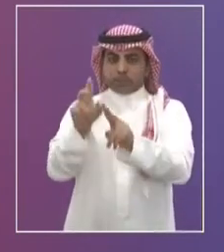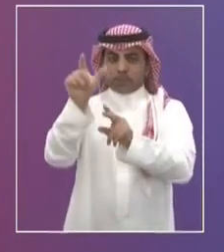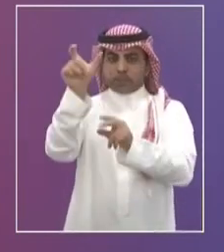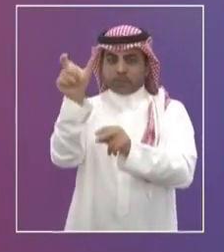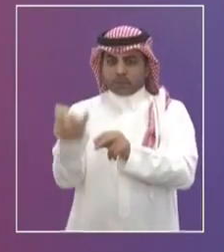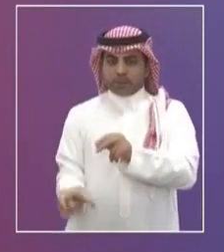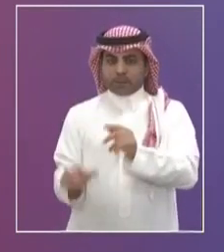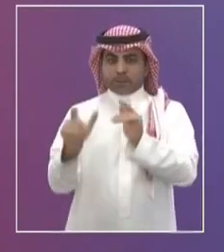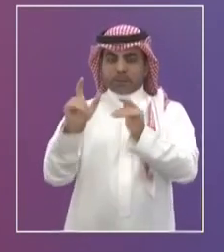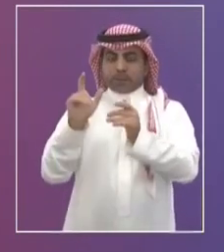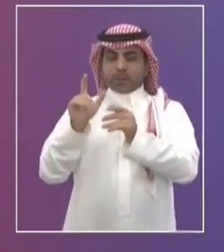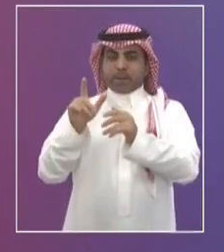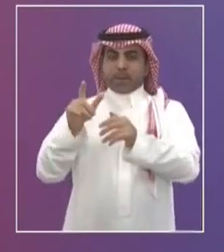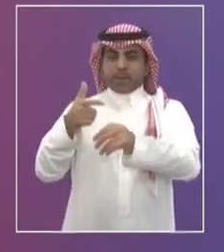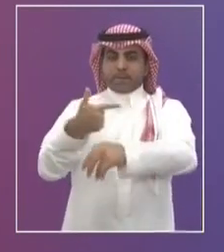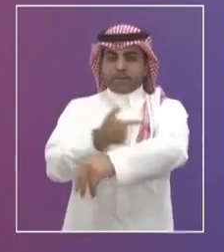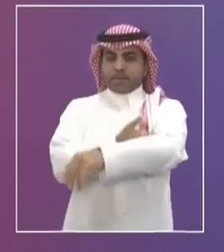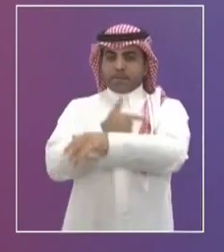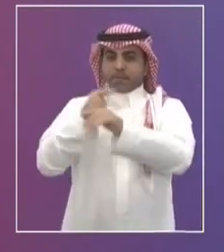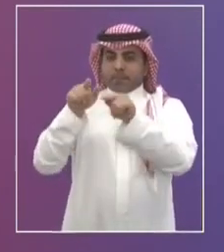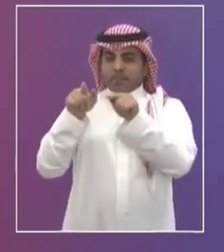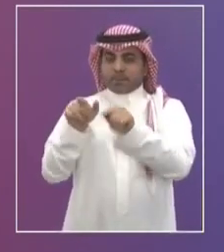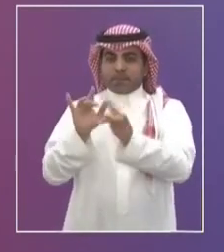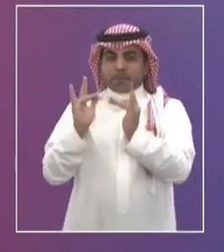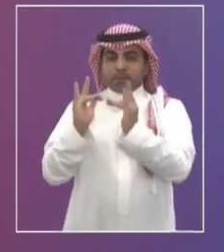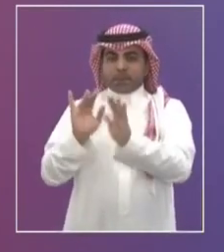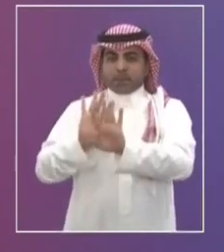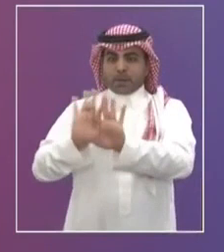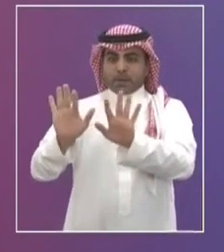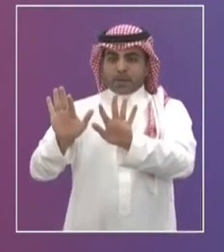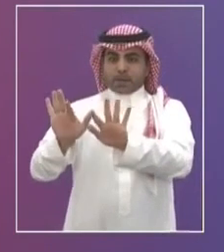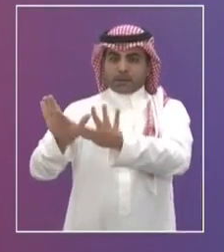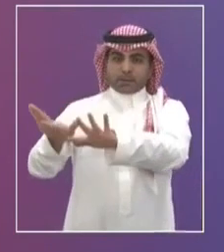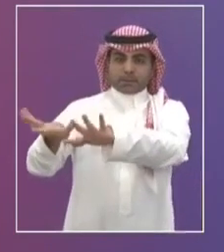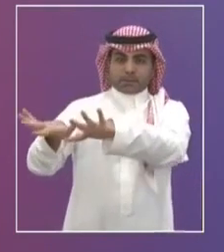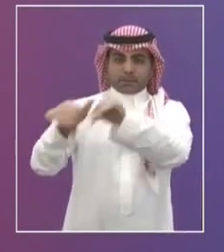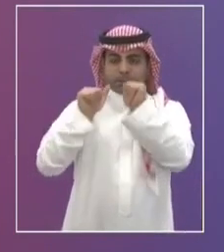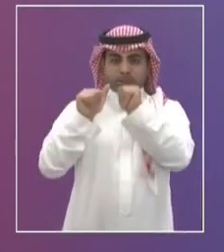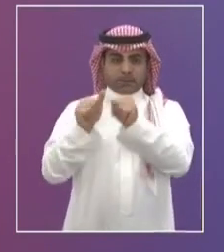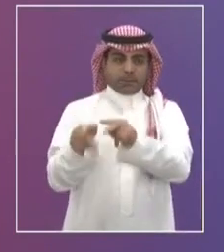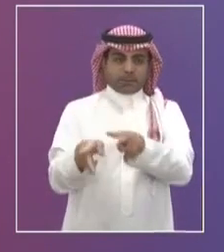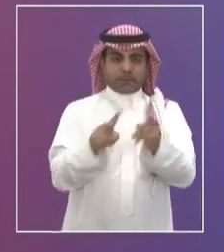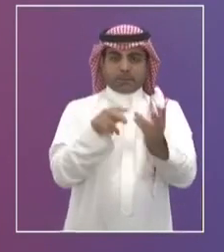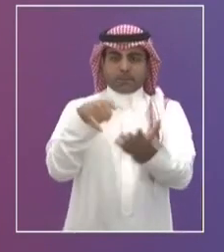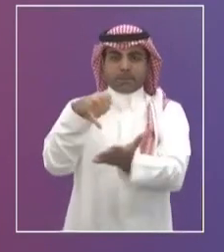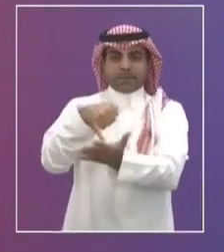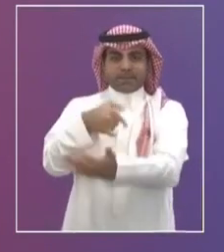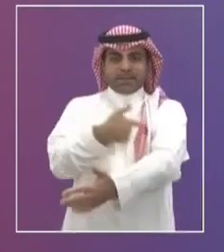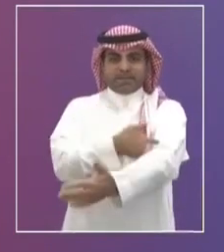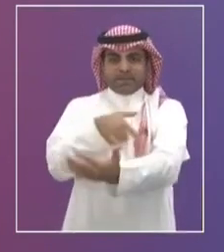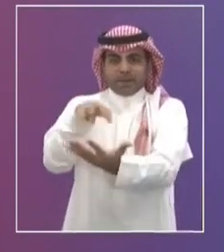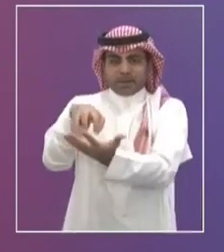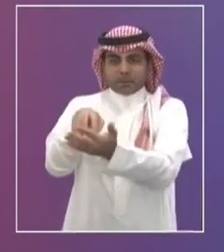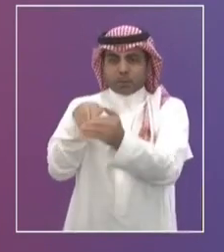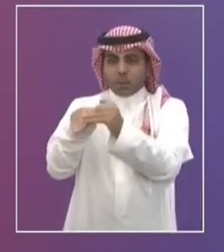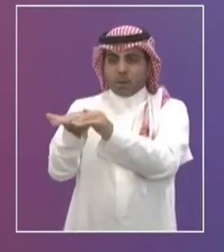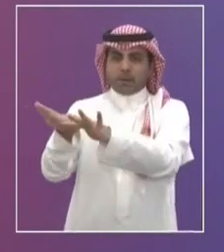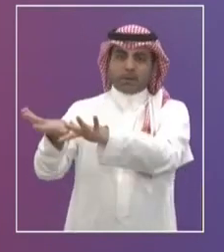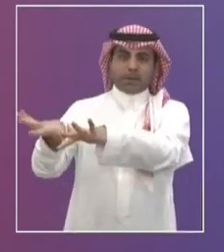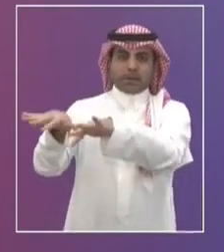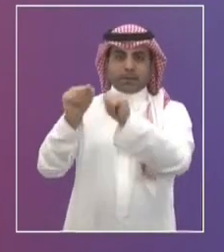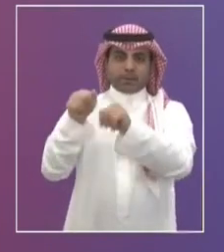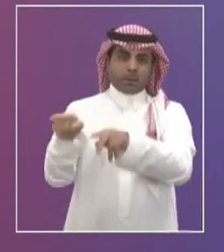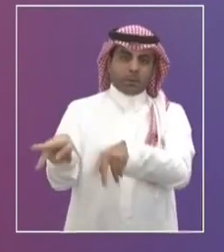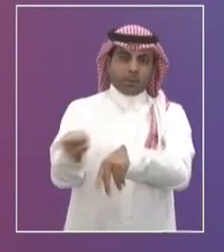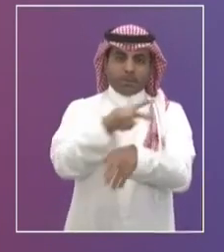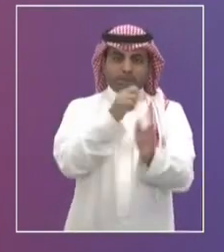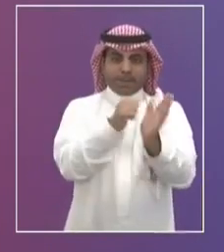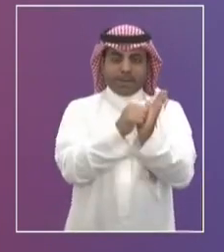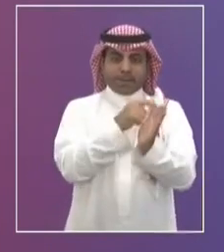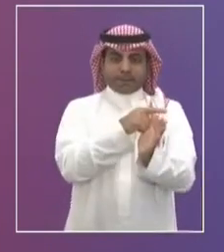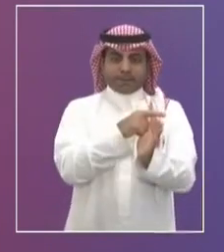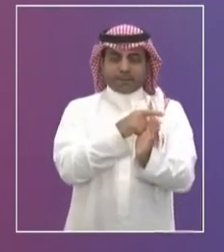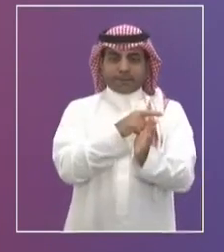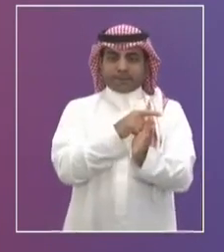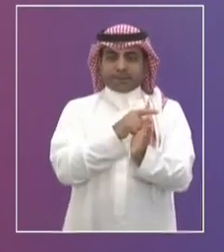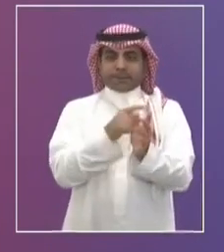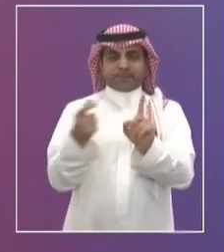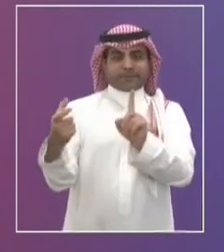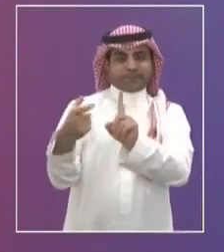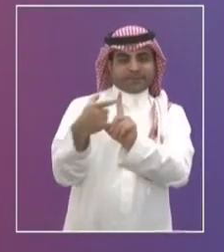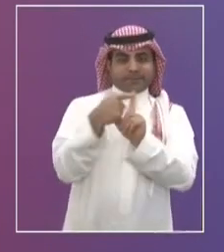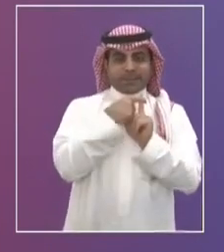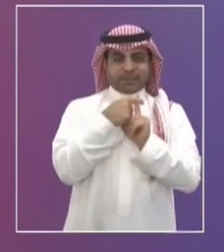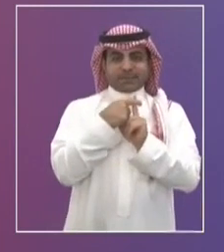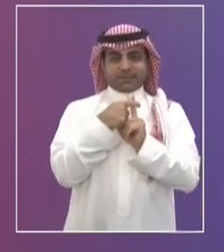الله فرص انتقال أو عدوى داخل المنشآت الصحية ومن ضمنها المستشفيات، فبالتالي من له قرار طبي